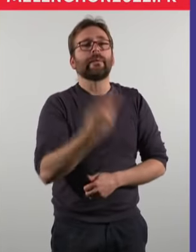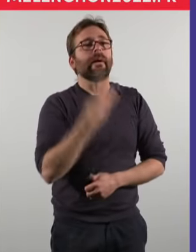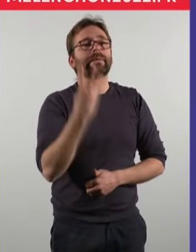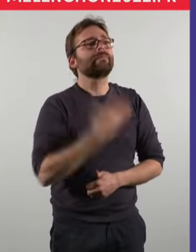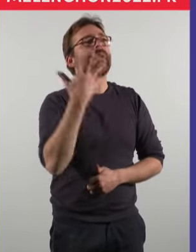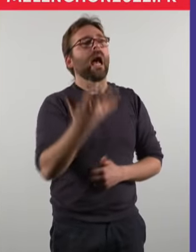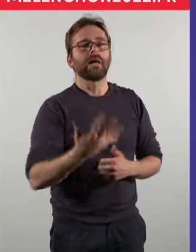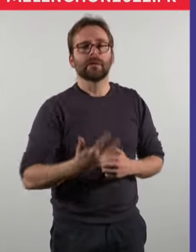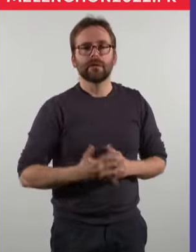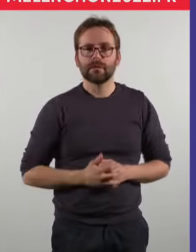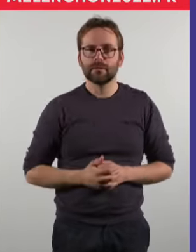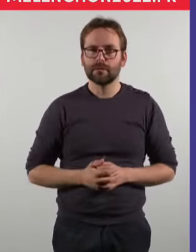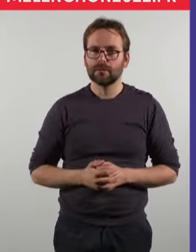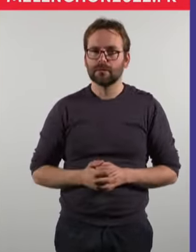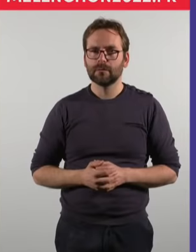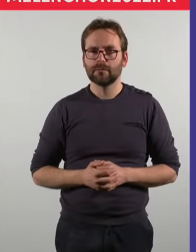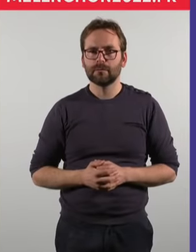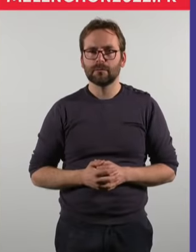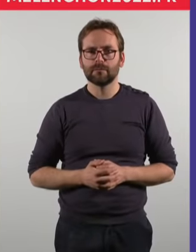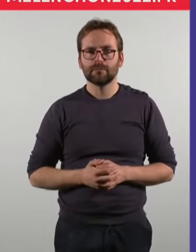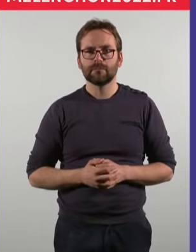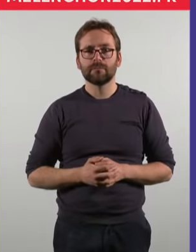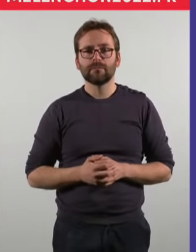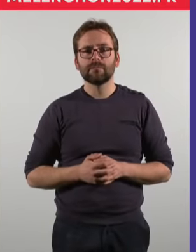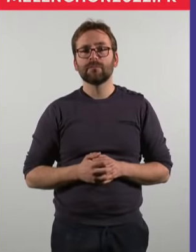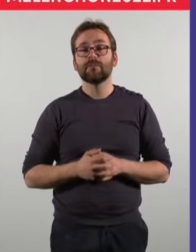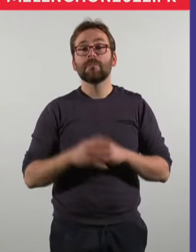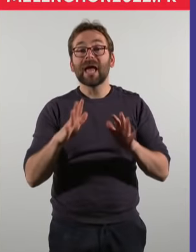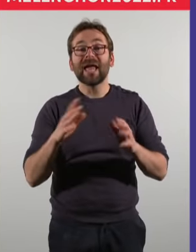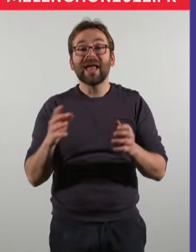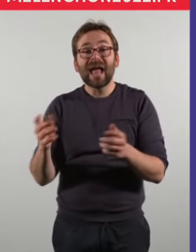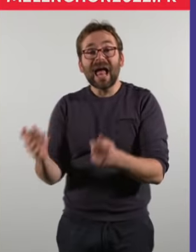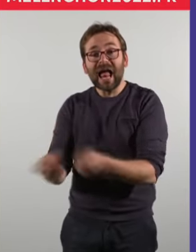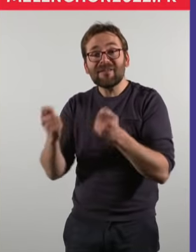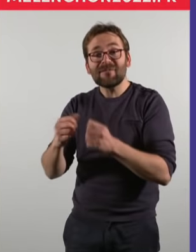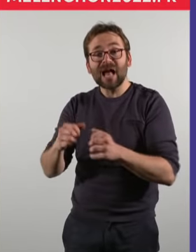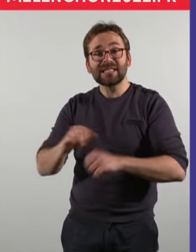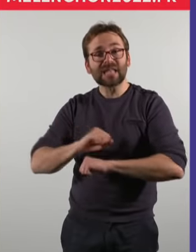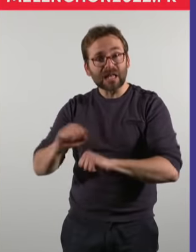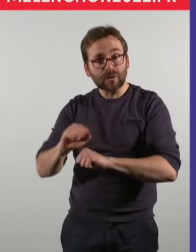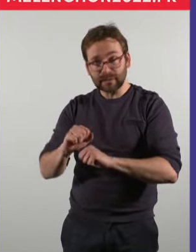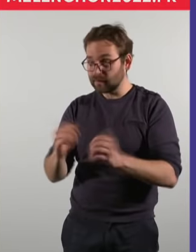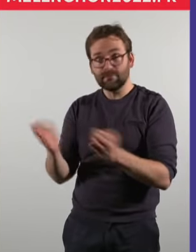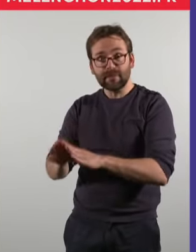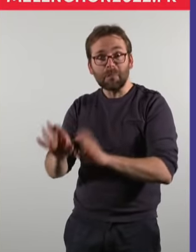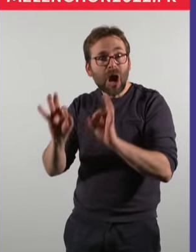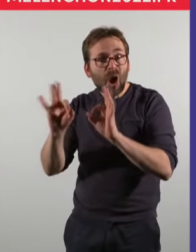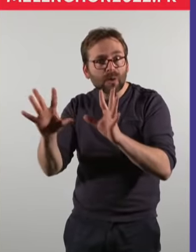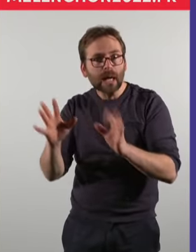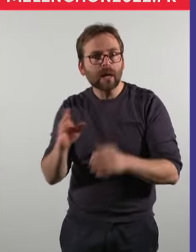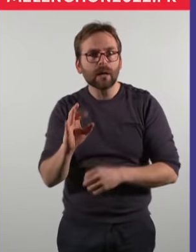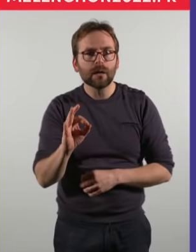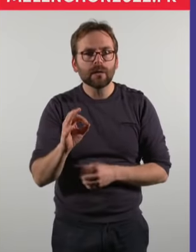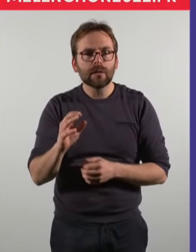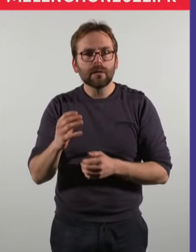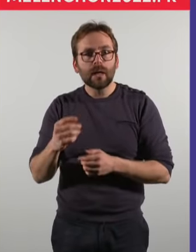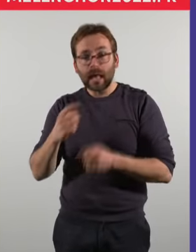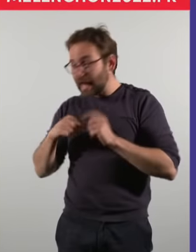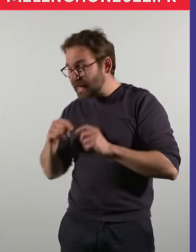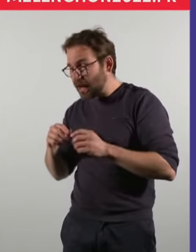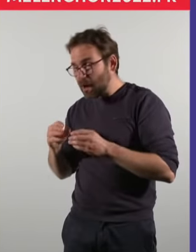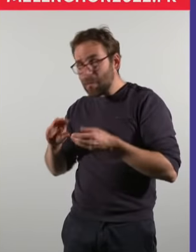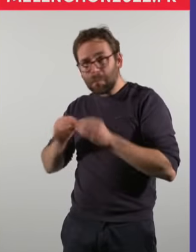1, 2, 3, 4, 5 doses, sans fermer un seul élevage intensif et sans faire cesser le martyre